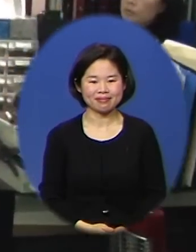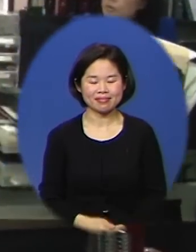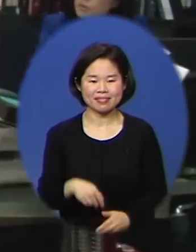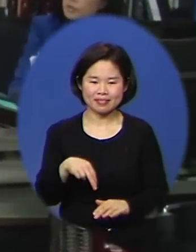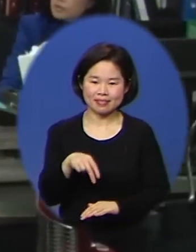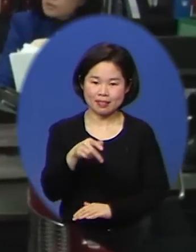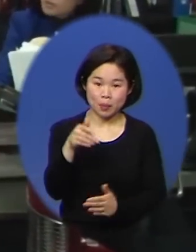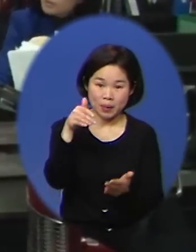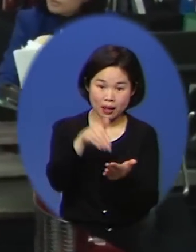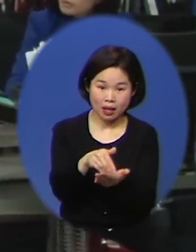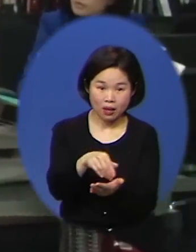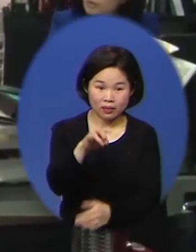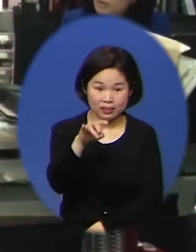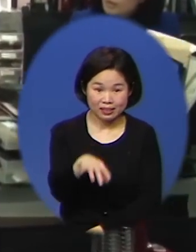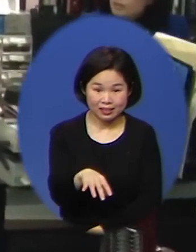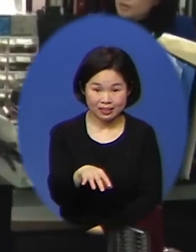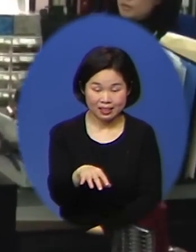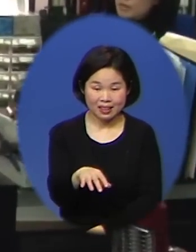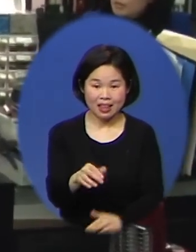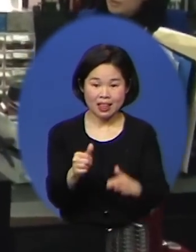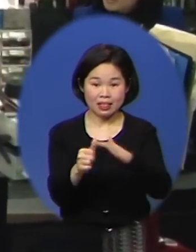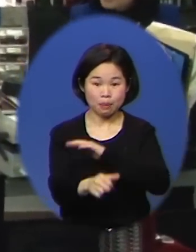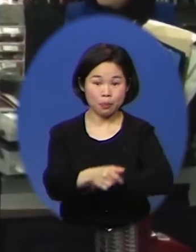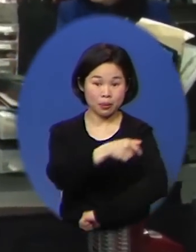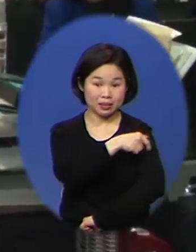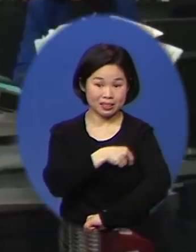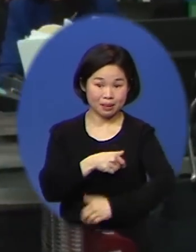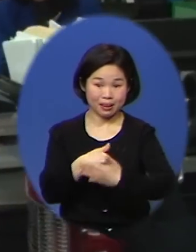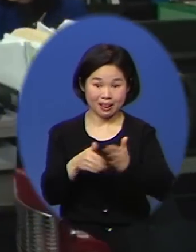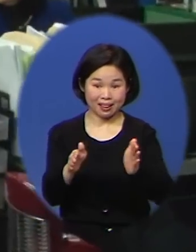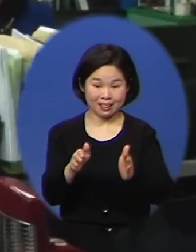발걸음이 닿은 곳은 다름 아닌 대표이사실.